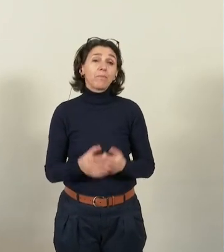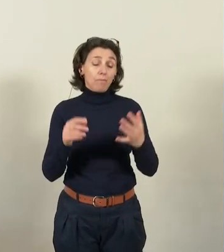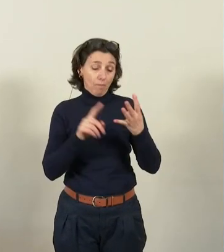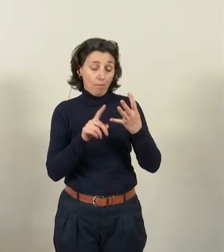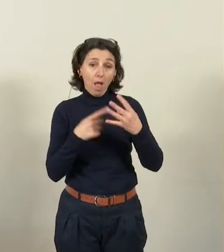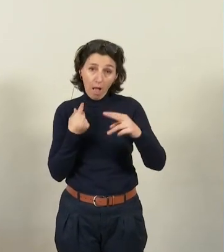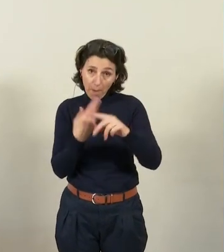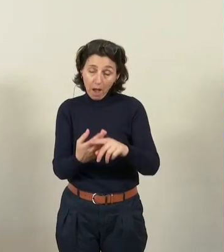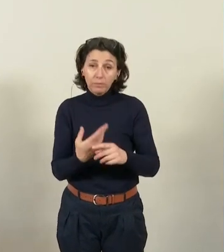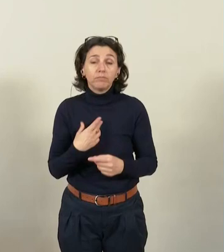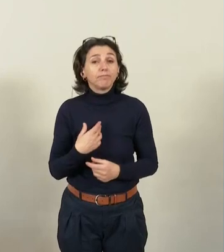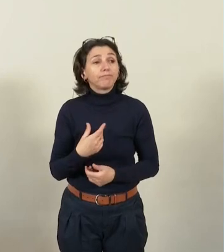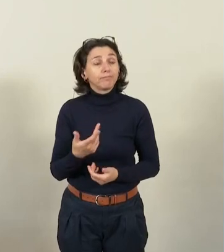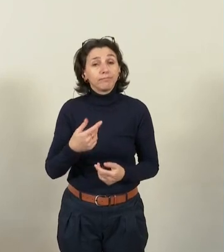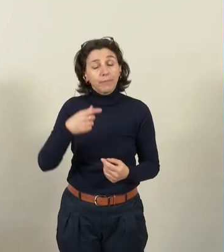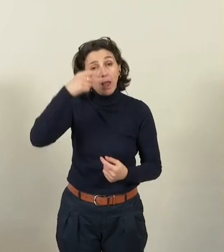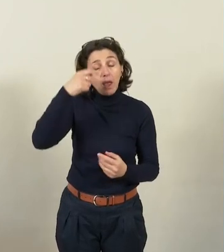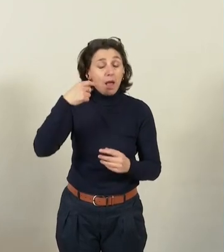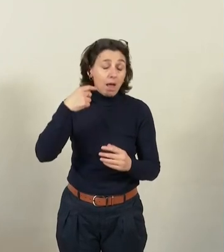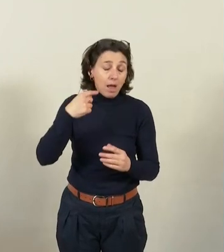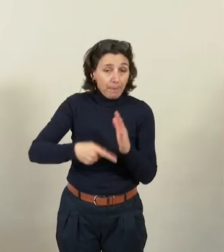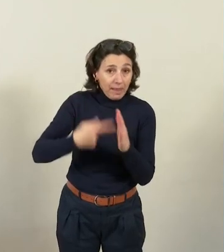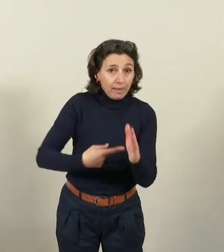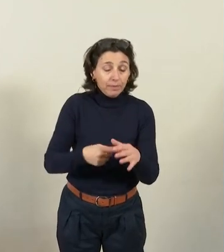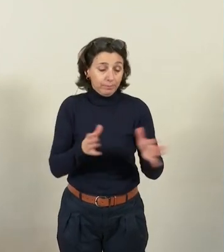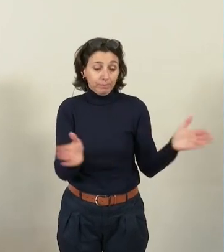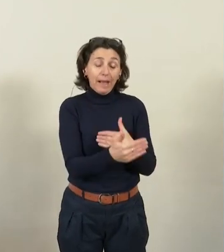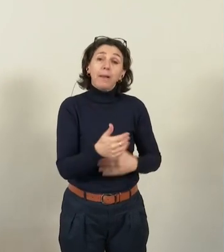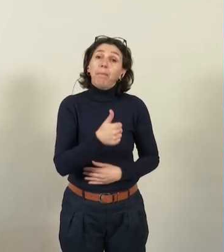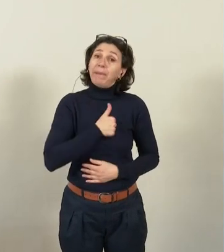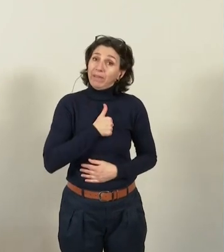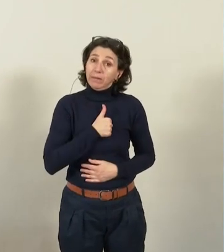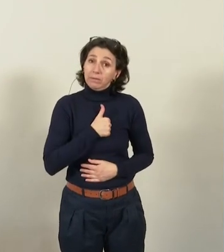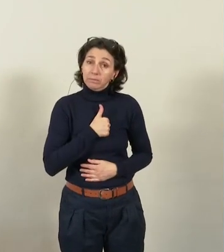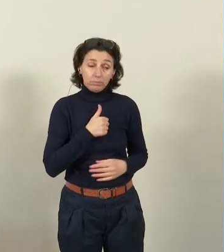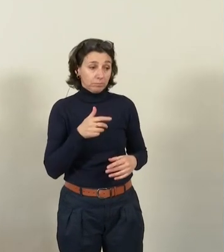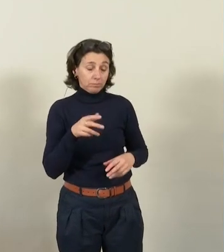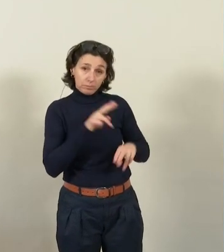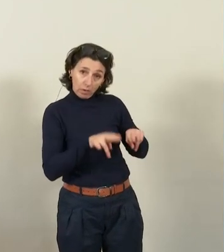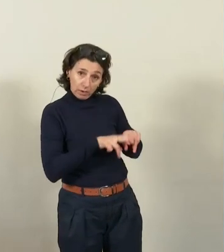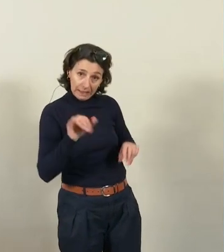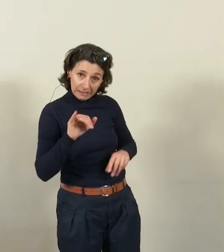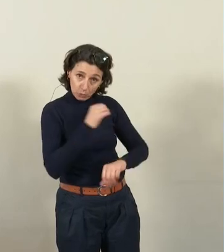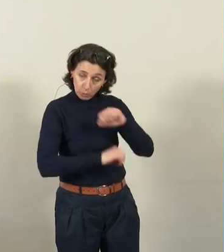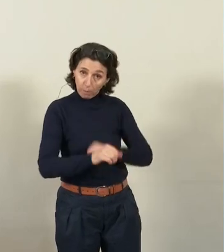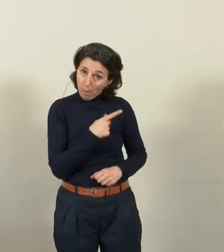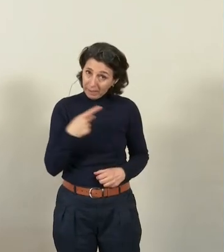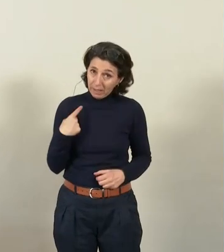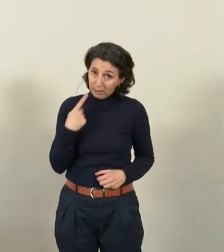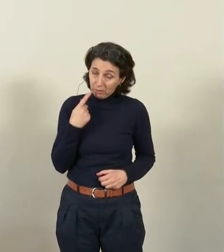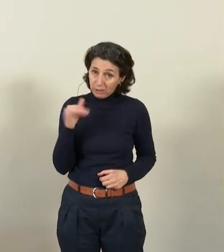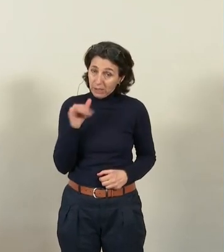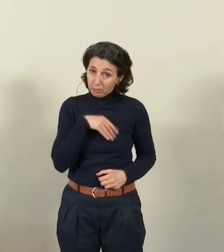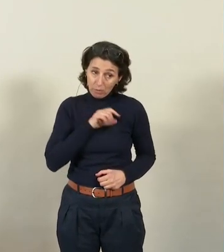il incombe au propriétaire d'entretenir son bien en fait et donc du coup c'est sa principale responsabilité le